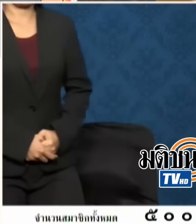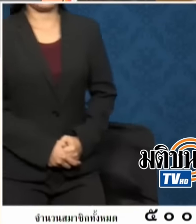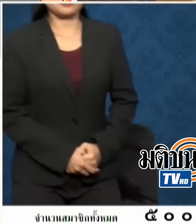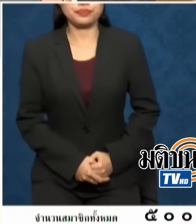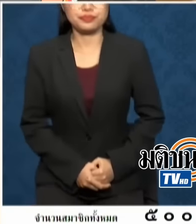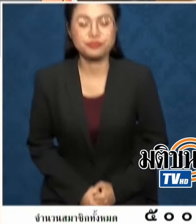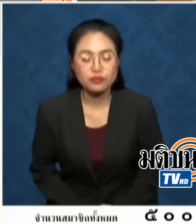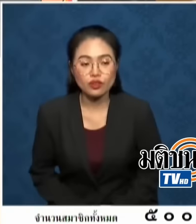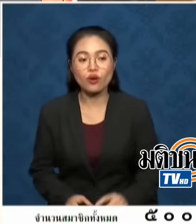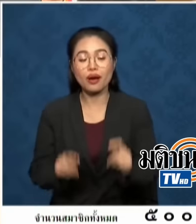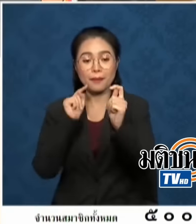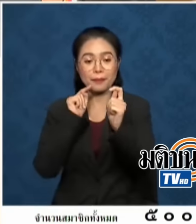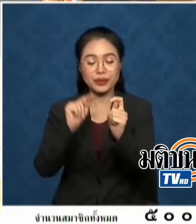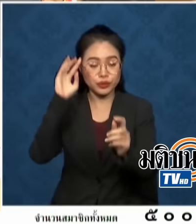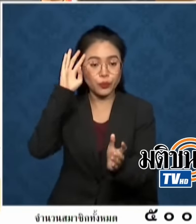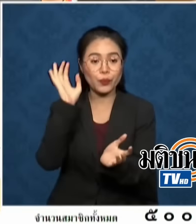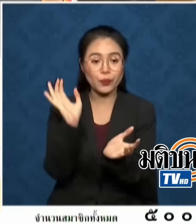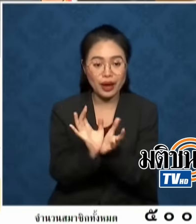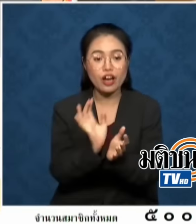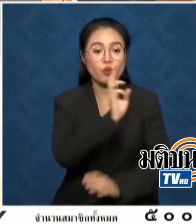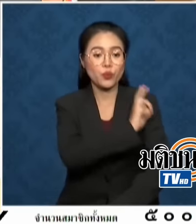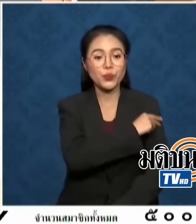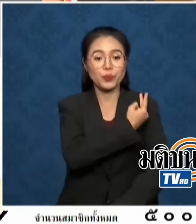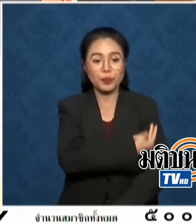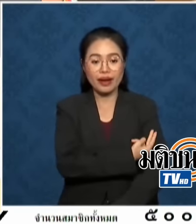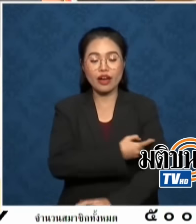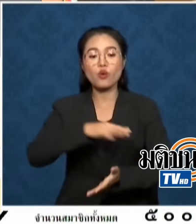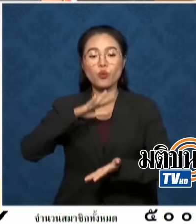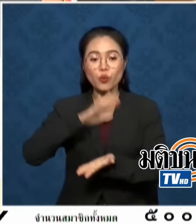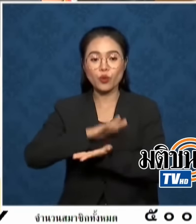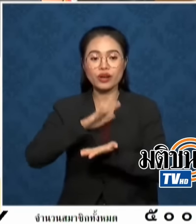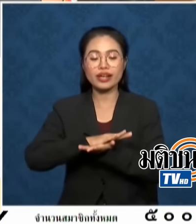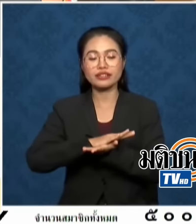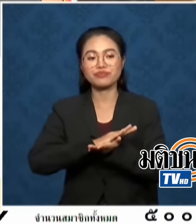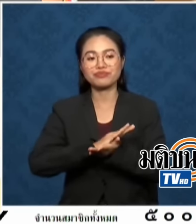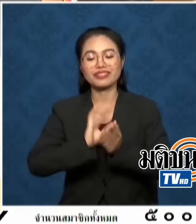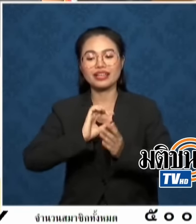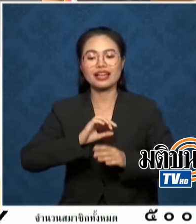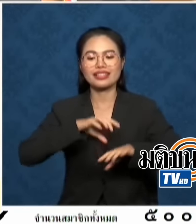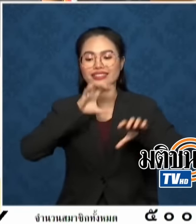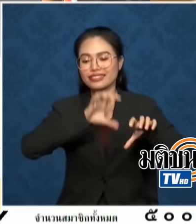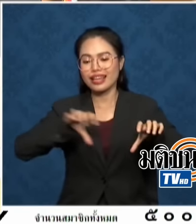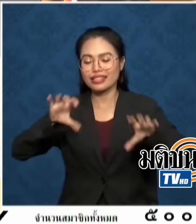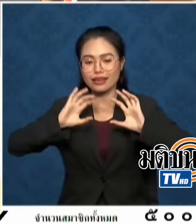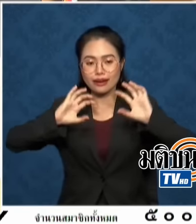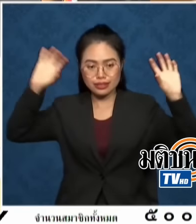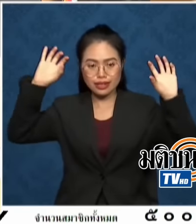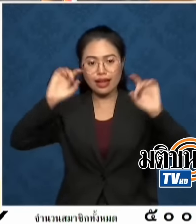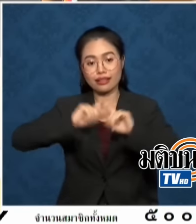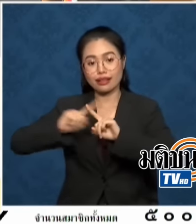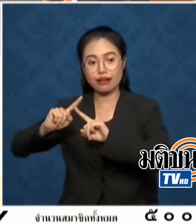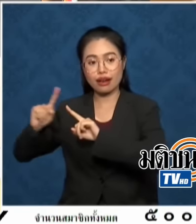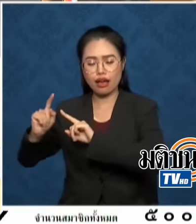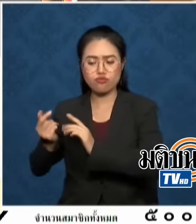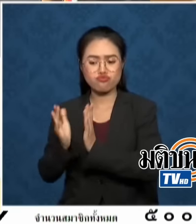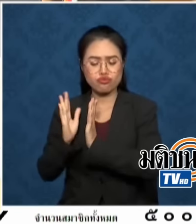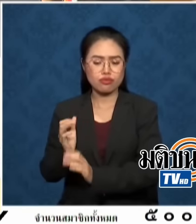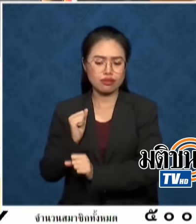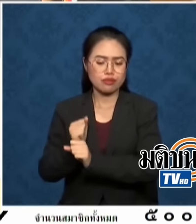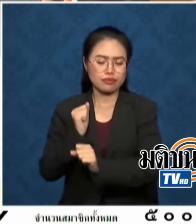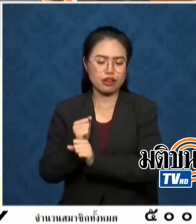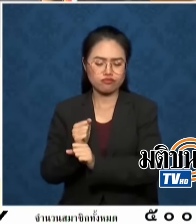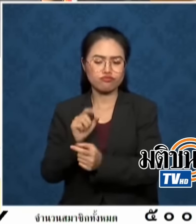พักโรงพยาบาลโรงเรียนทั้งหลายทั้งปวงผู้ปฏิบัติงานจะต้องเจอปัญหาเมื่อพบคำว่าบิดามารด